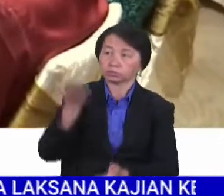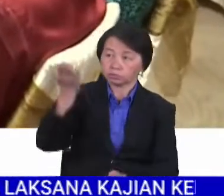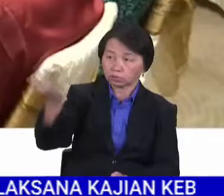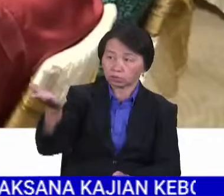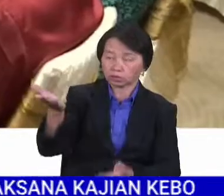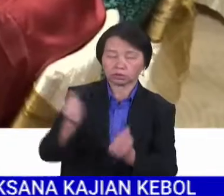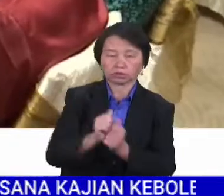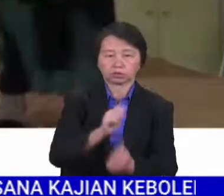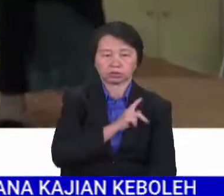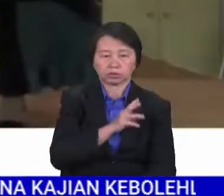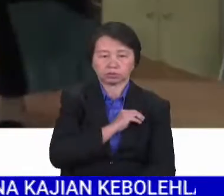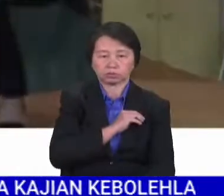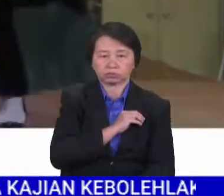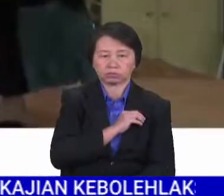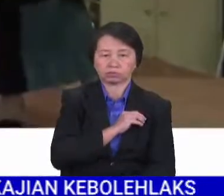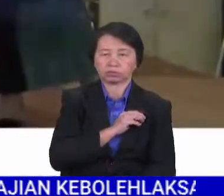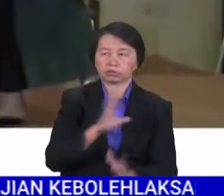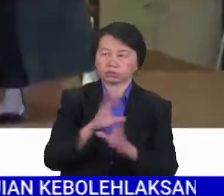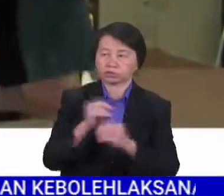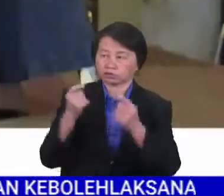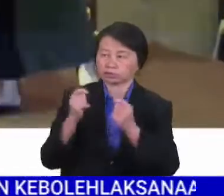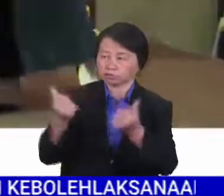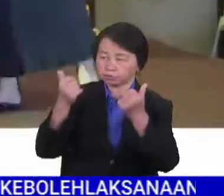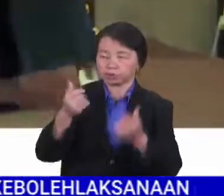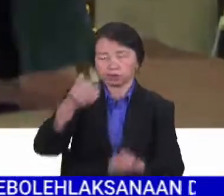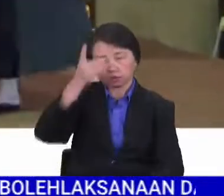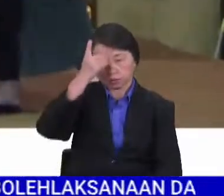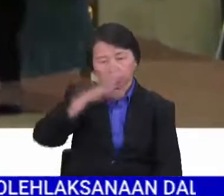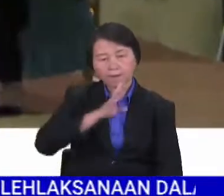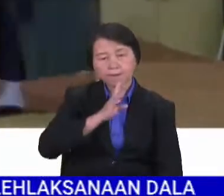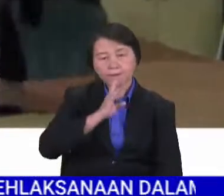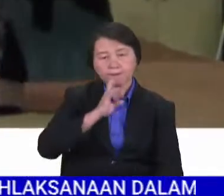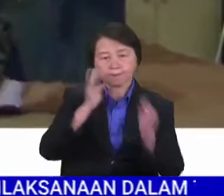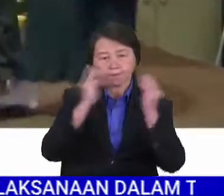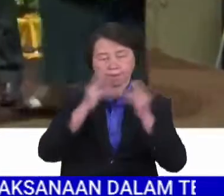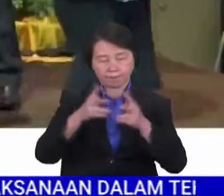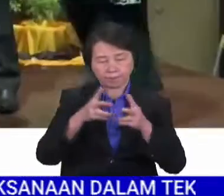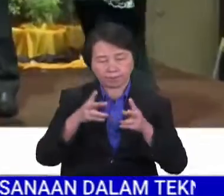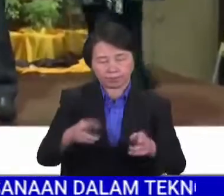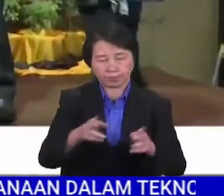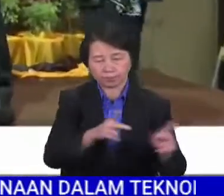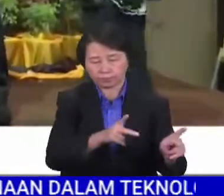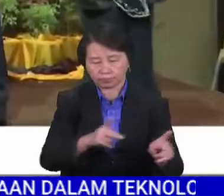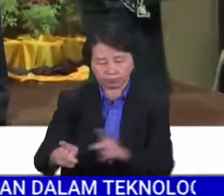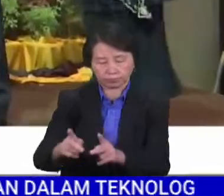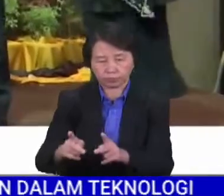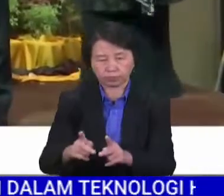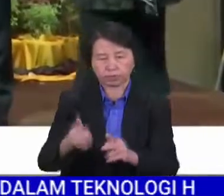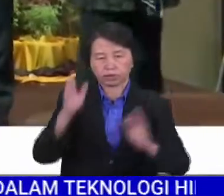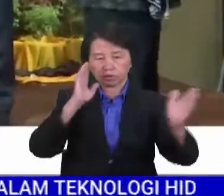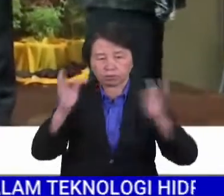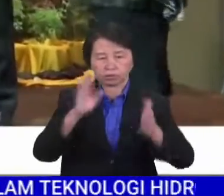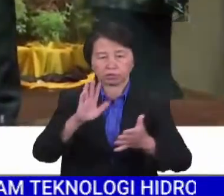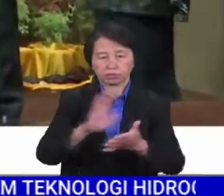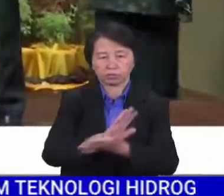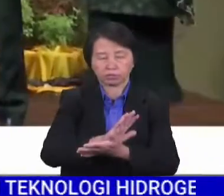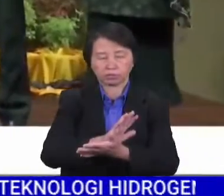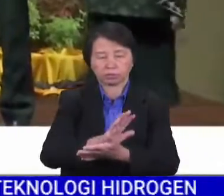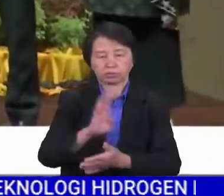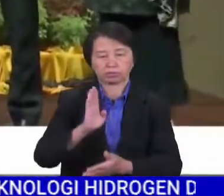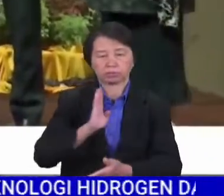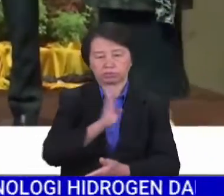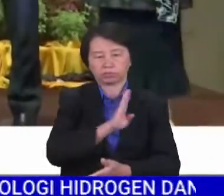dengan premis Rawa secepat mungkin letak suraida menyatakan demikian pada Madrid kelancaran platina Khan strategic Malaysia paperboard